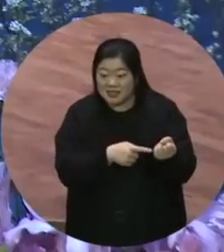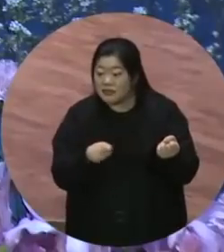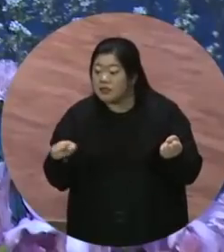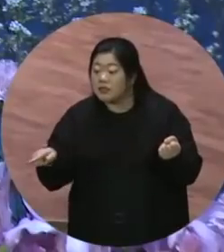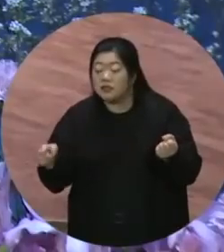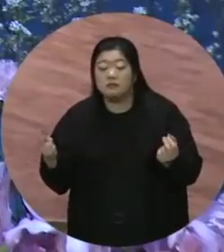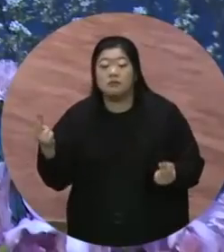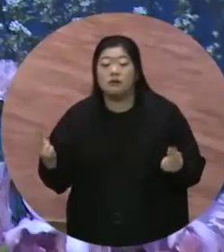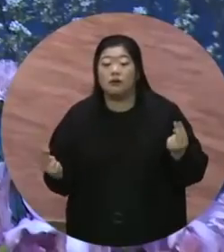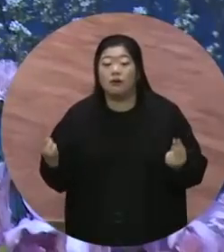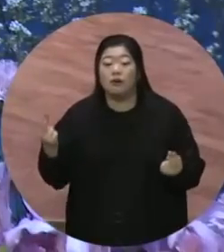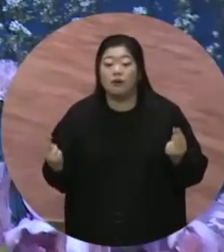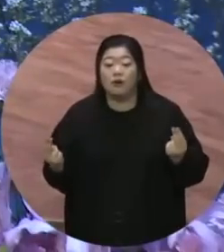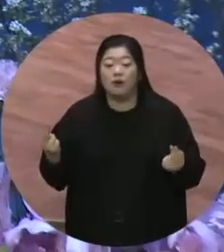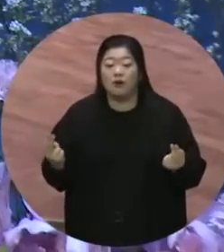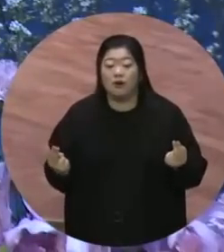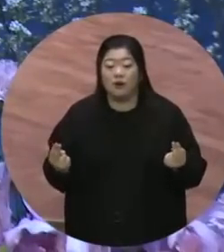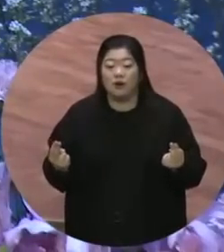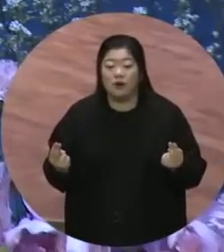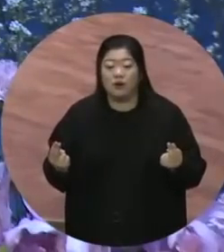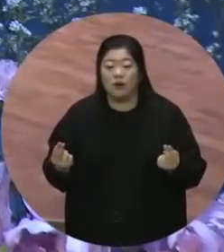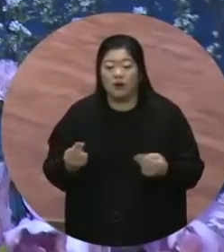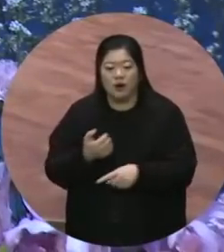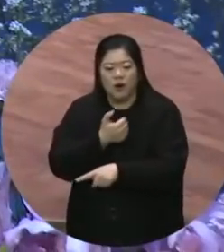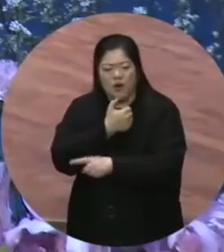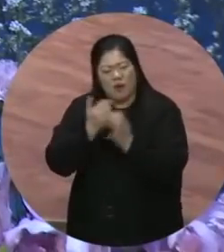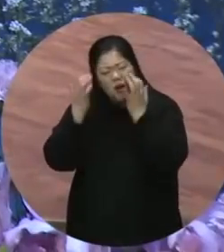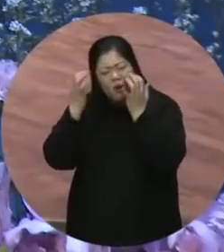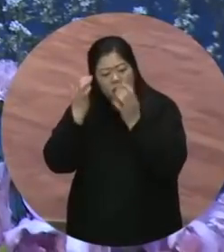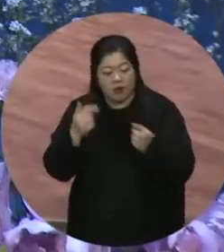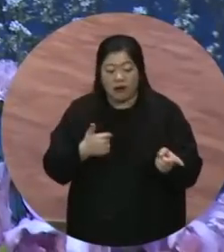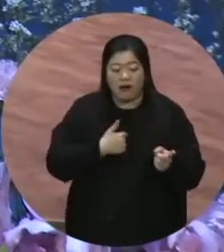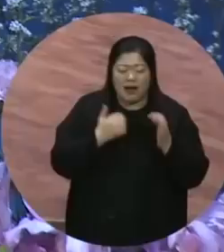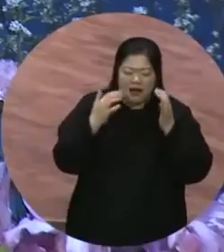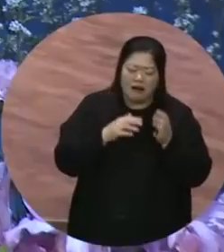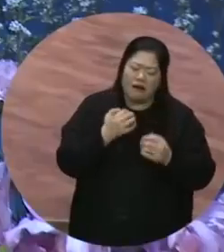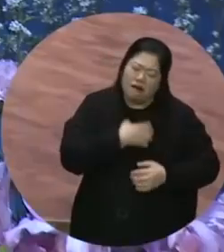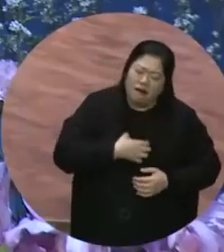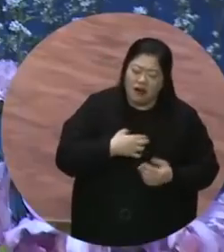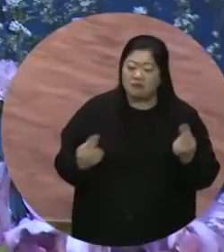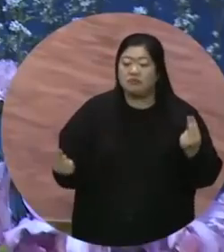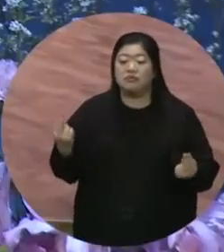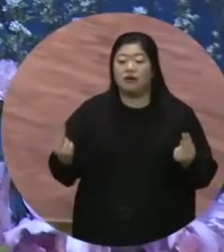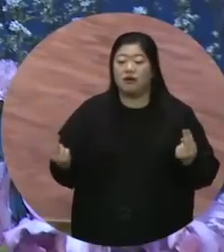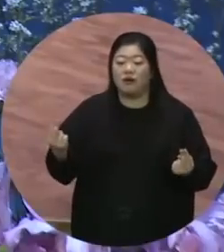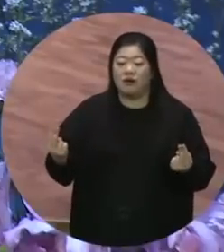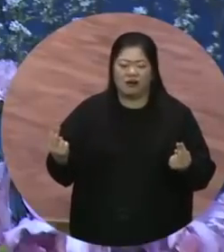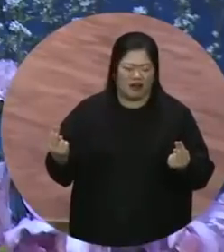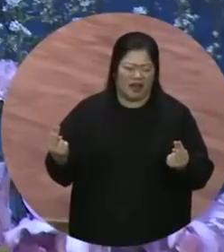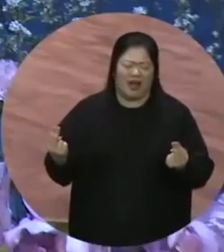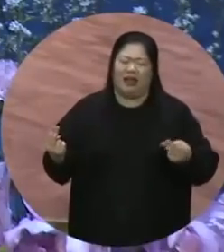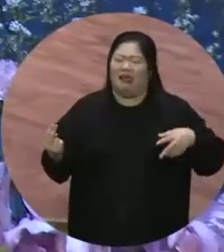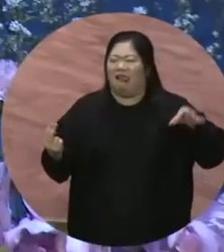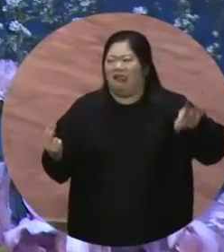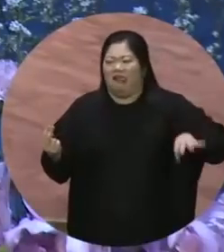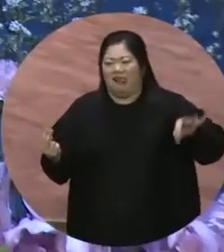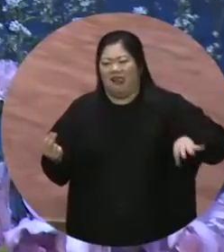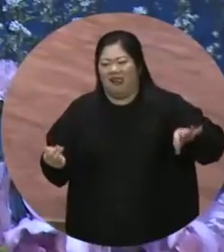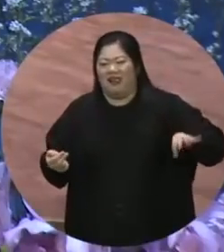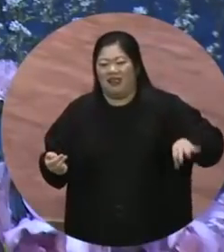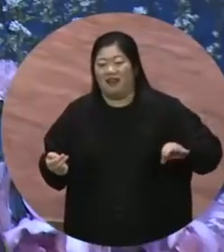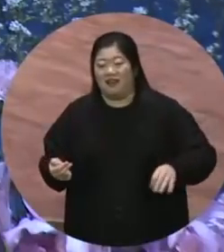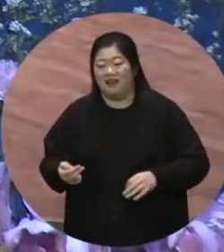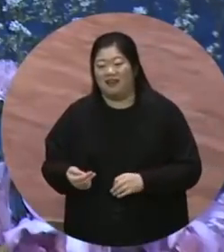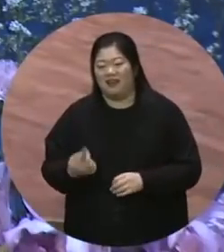아세요? 오늘 이 로마서 말씀을 들으면서 속지 마시고 정신 차리시고 회복되시기 바랍니다.